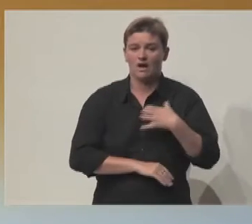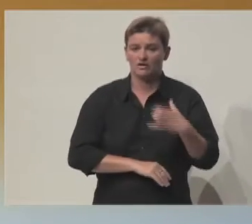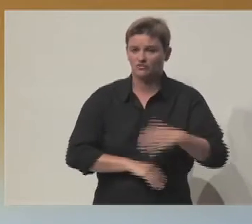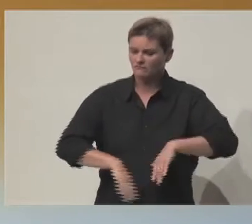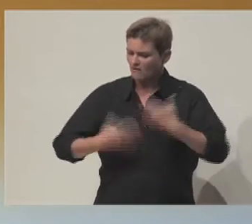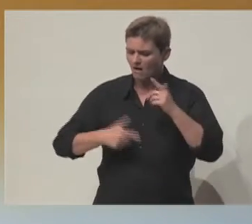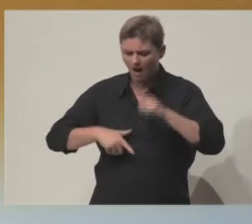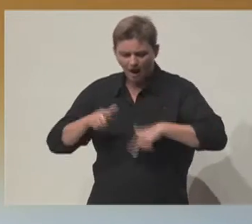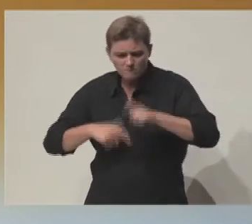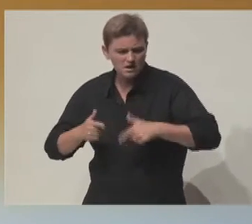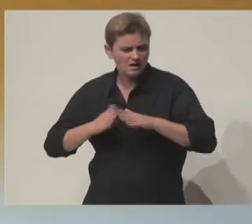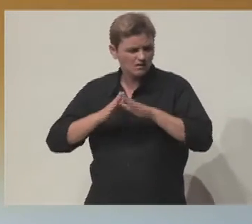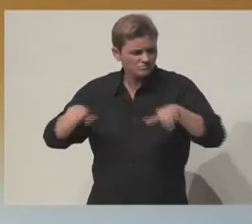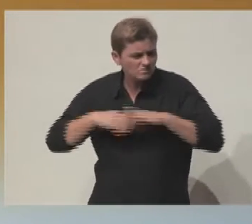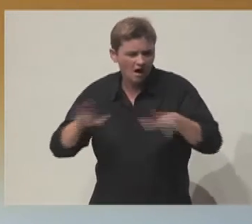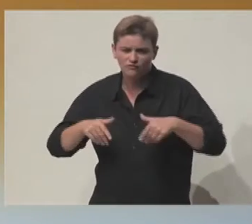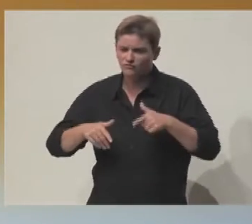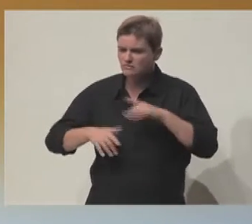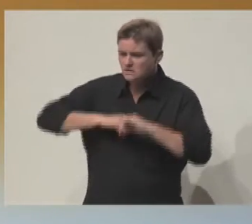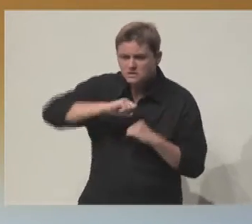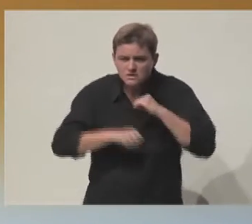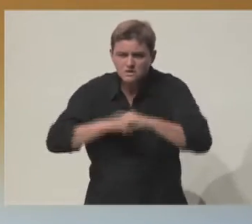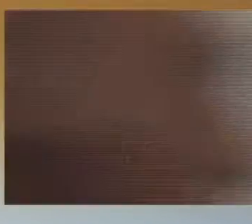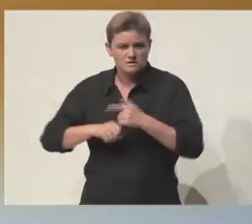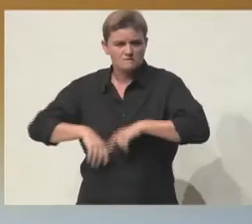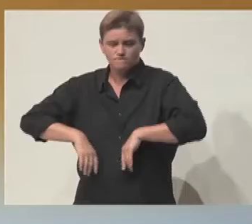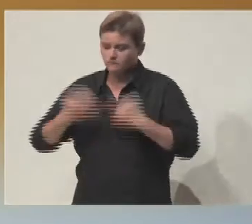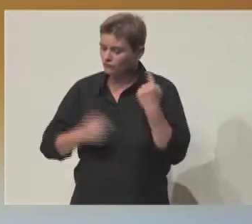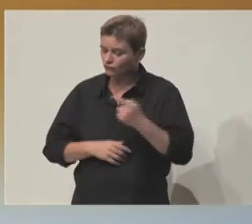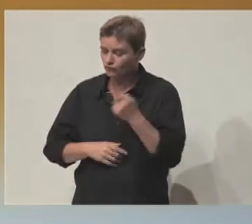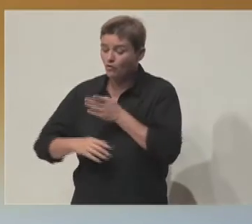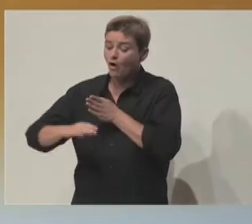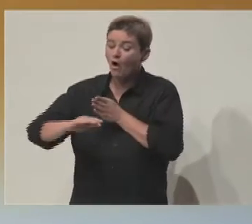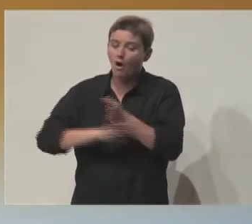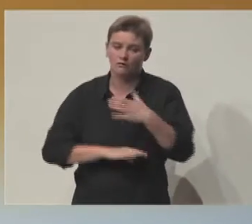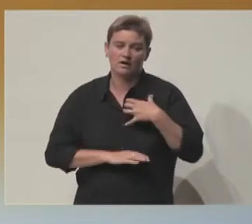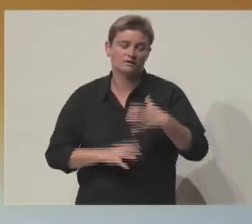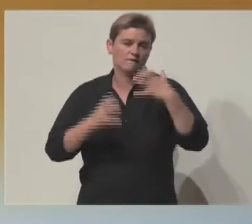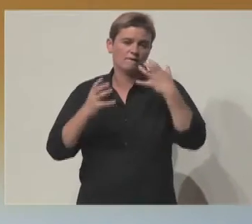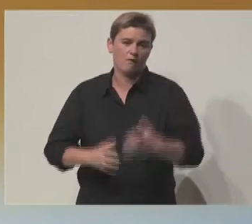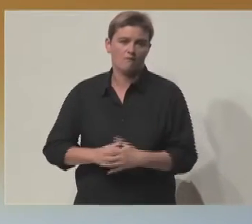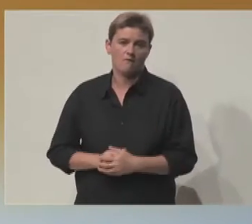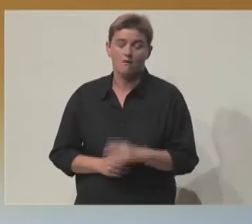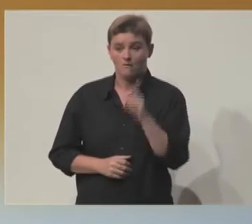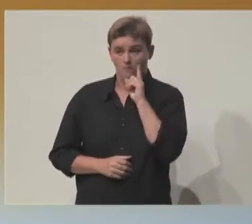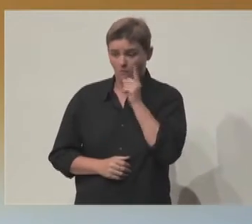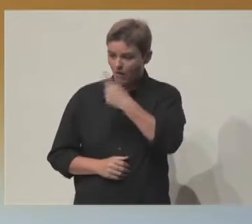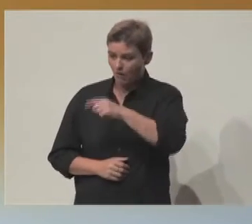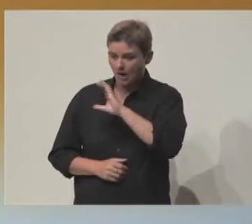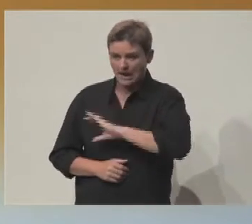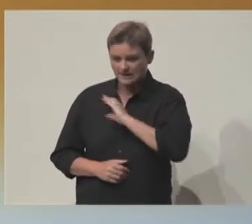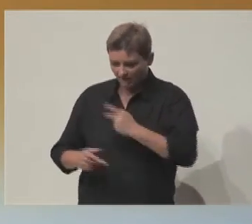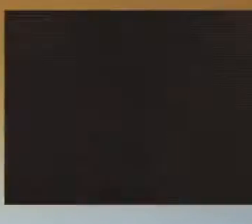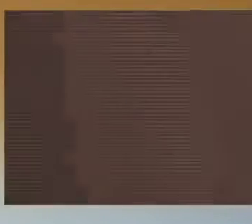ils iront à la nage ils iront rampe en iran creusant des tunnels mais d'une manière ou d'une autre ils essaieront de sauver leur peau